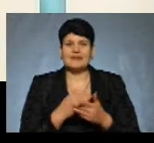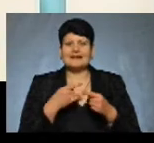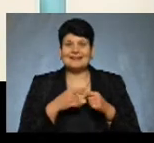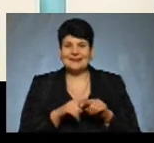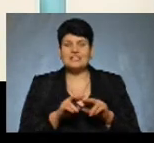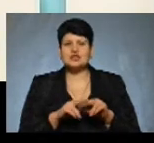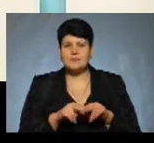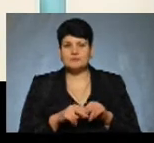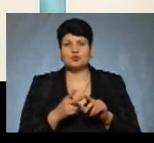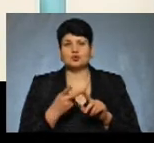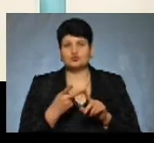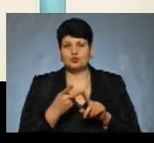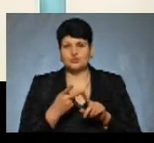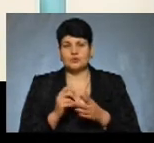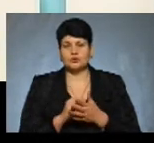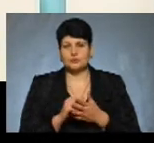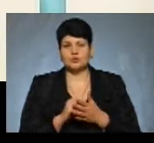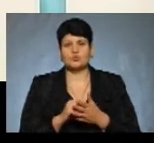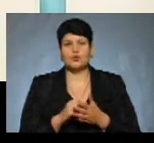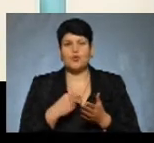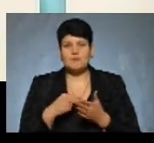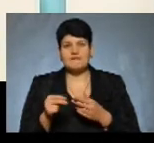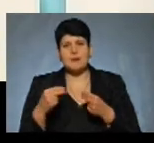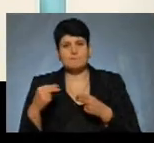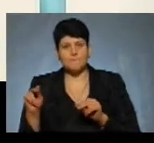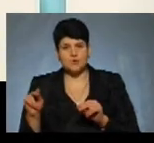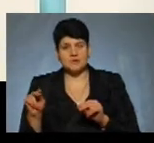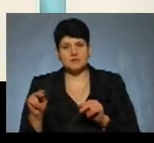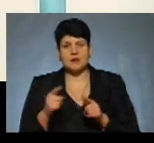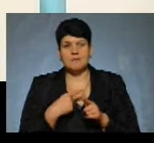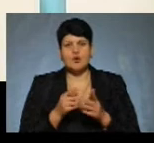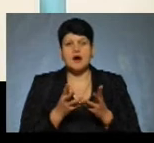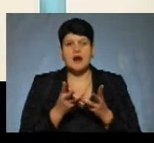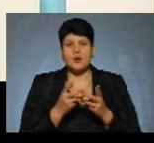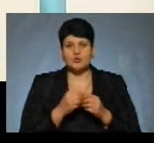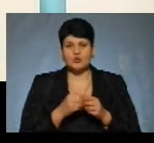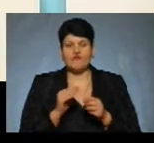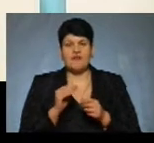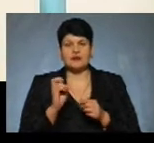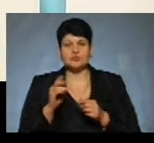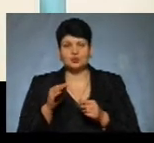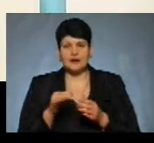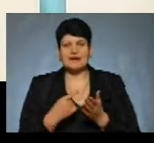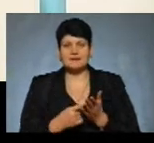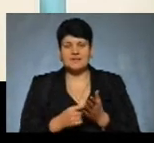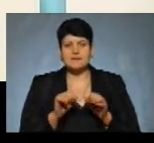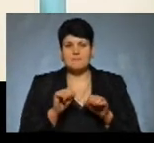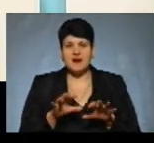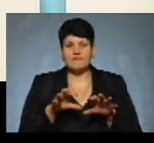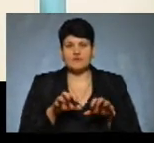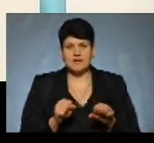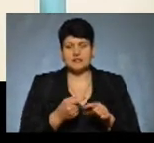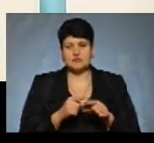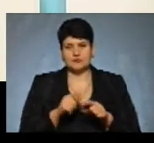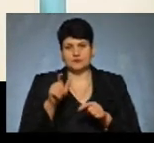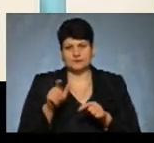паспорт, другий документ – це є договір куплі-продажі або рахунок фактура, який підтверджує право власності даного громадянина на